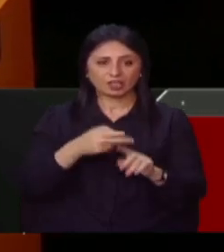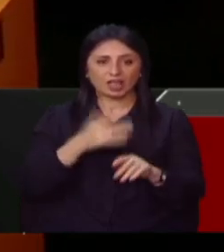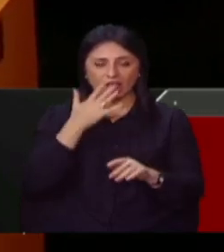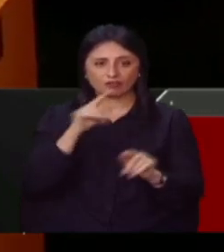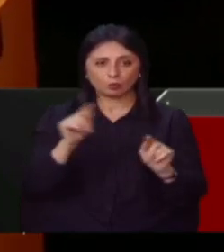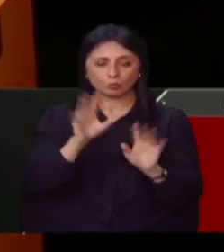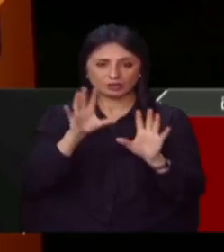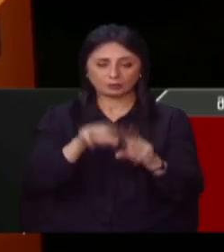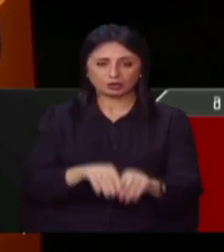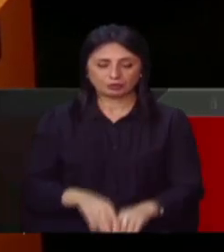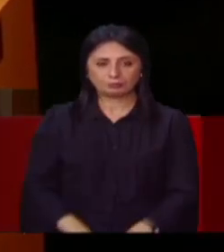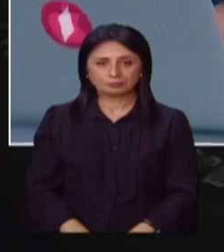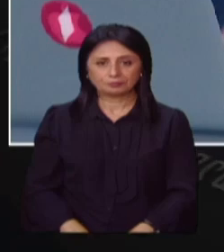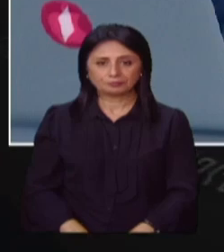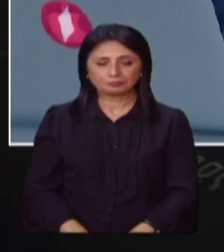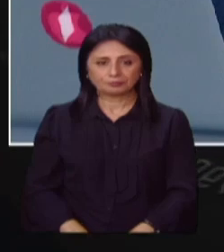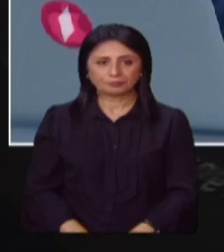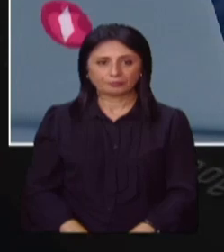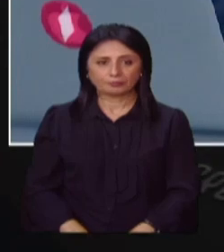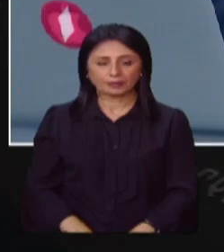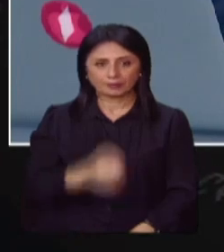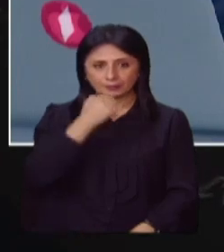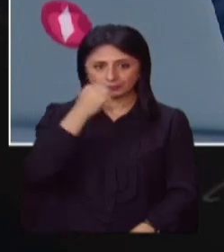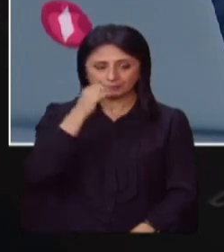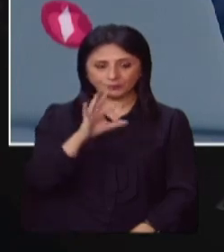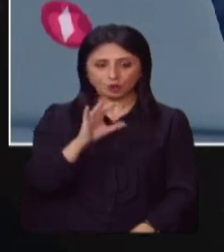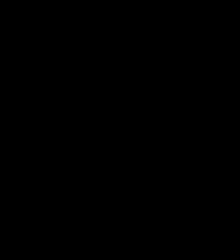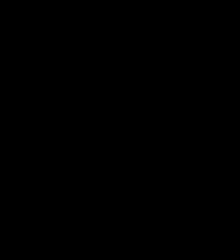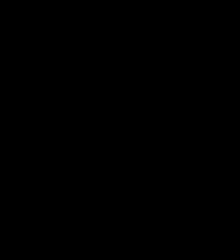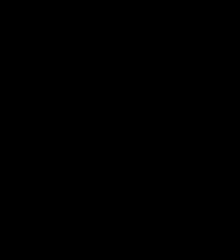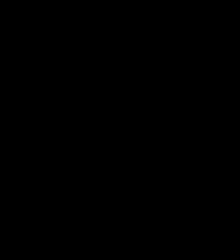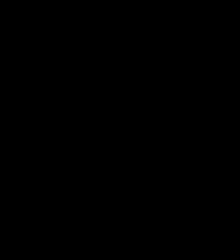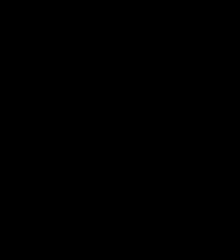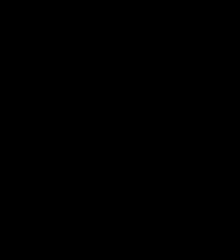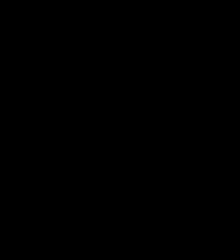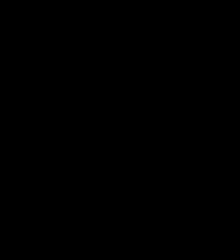და ის ეროვნულ მუზეუმში ინახება. Მადლობა, ის გენო სიყმაშვილი იყო.